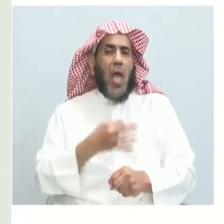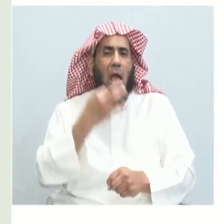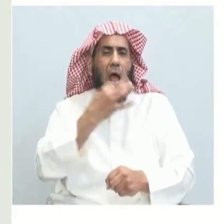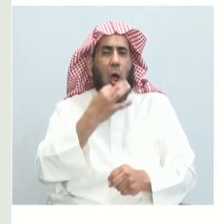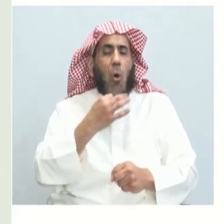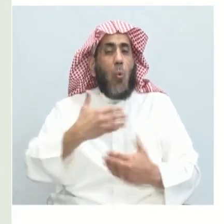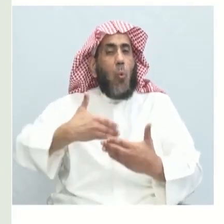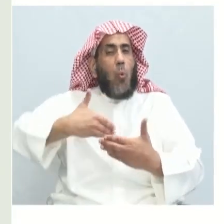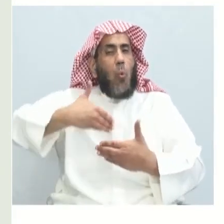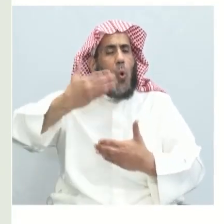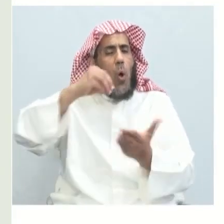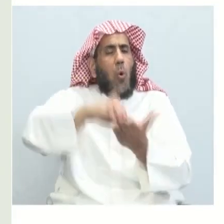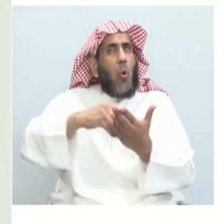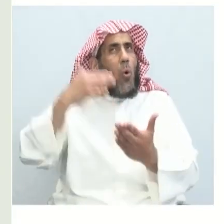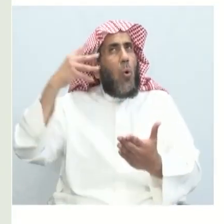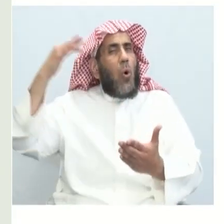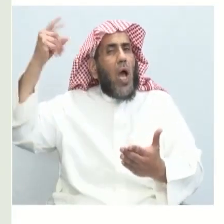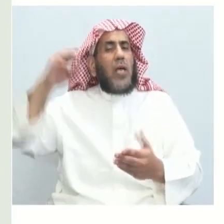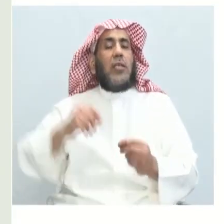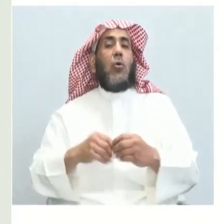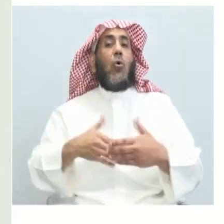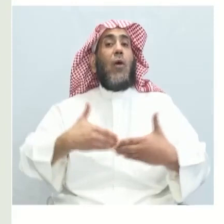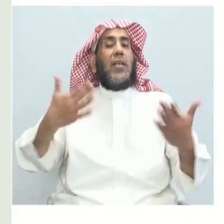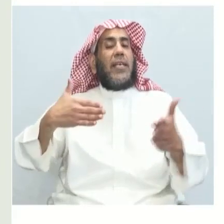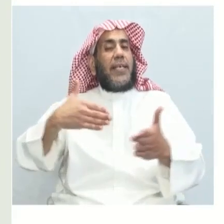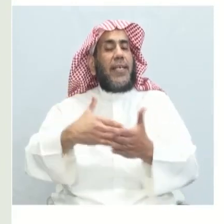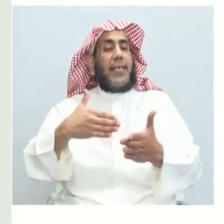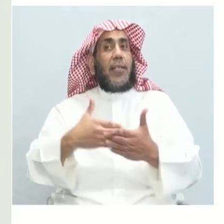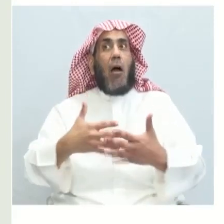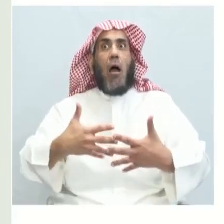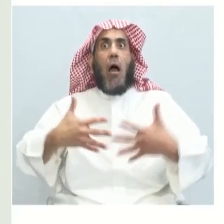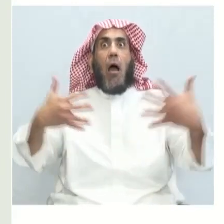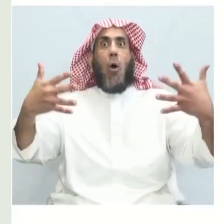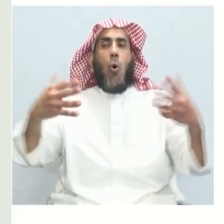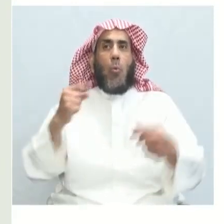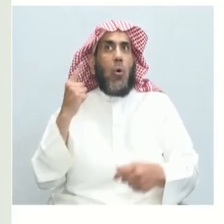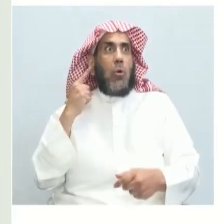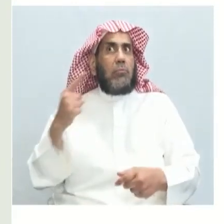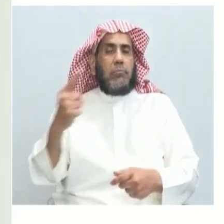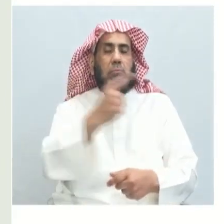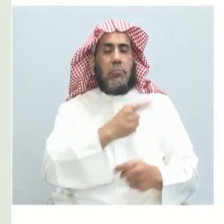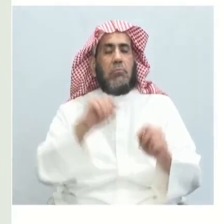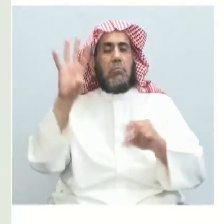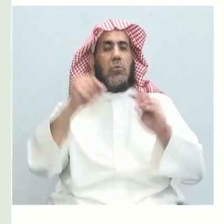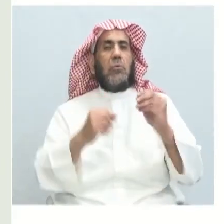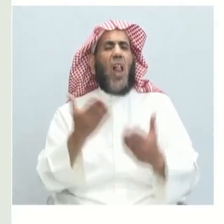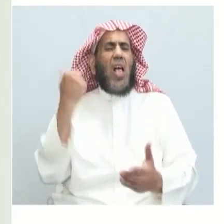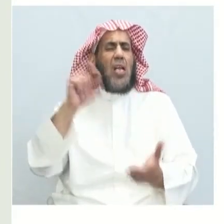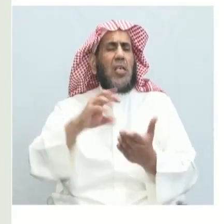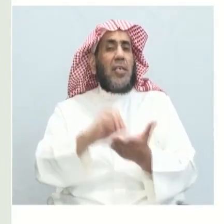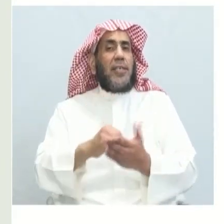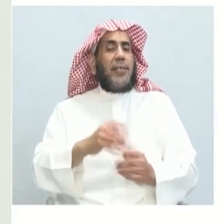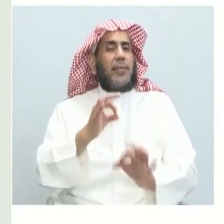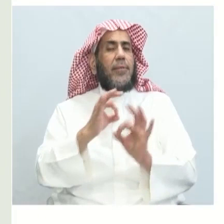ويفيض عليها من خياله وفنه حتى يبهر سامعيه وكانت القصص في العصر الجاهل